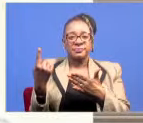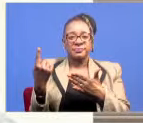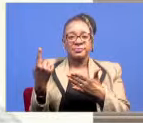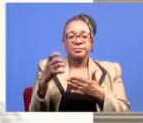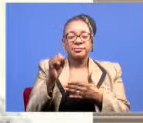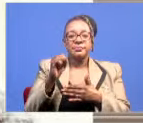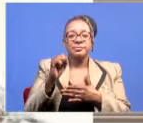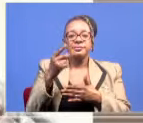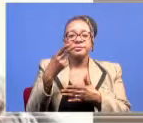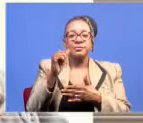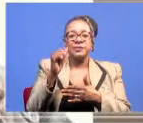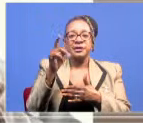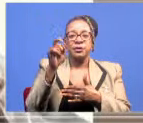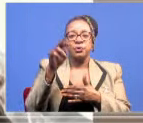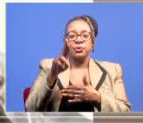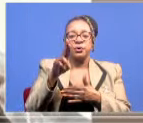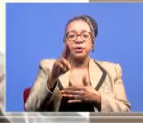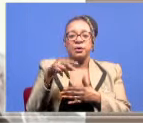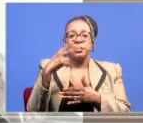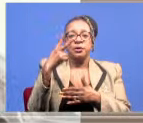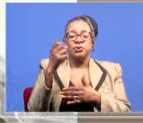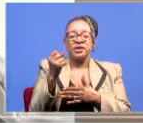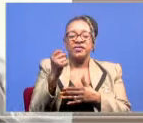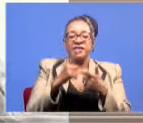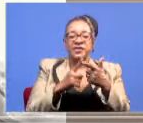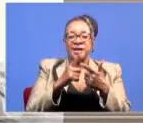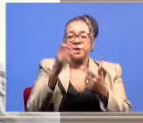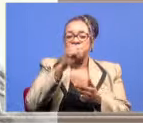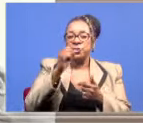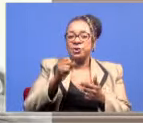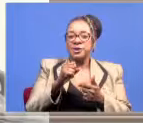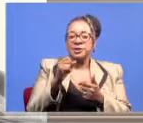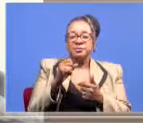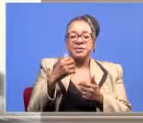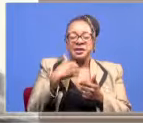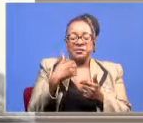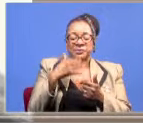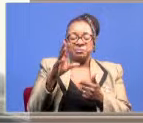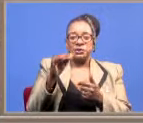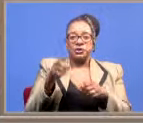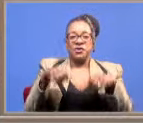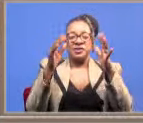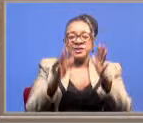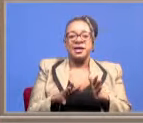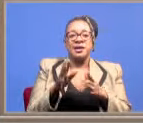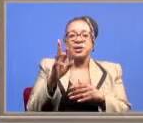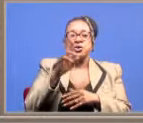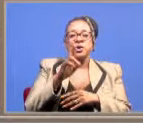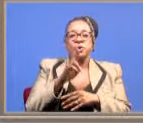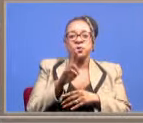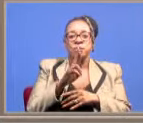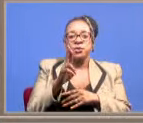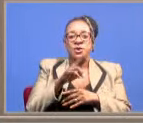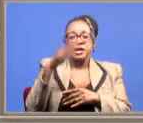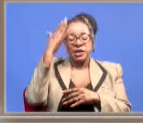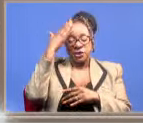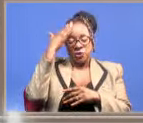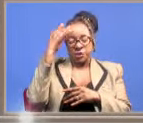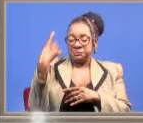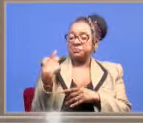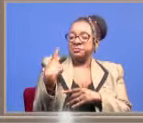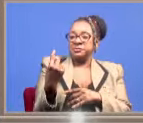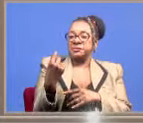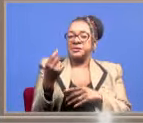Shakur, mwenye umri wa miaka 25, ni afisa wa magereza eneo Ruiru. Amejulikana hivi karibuni